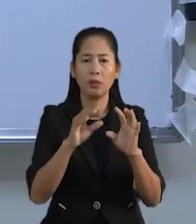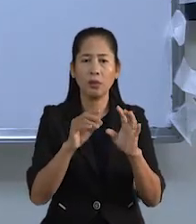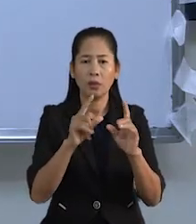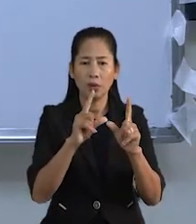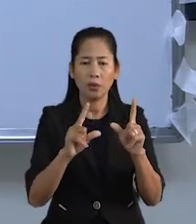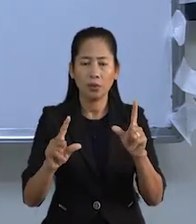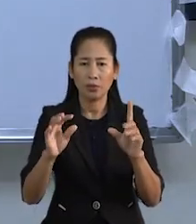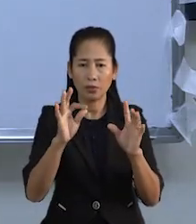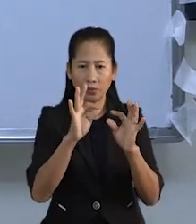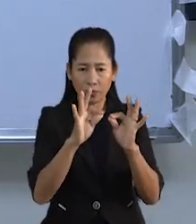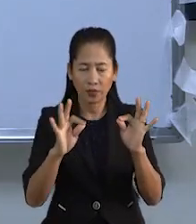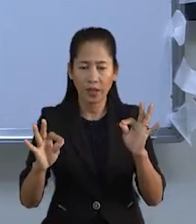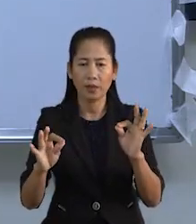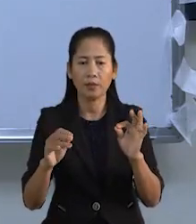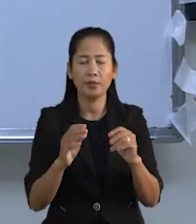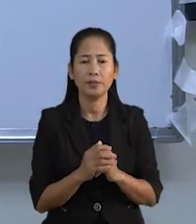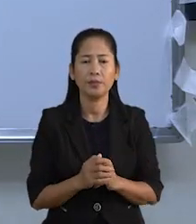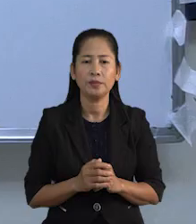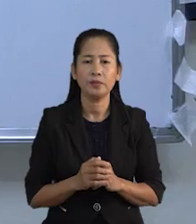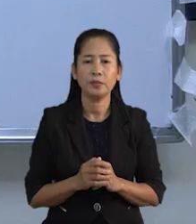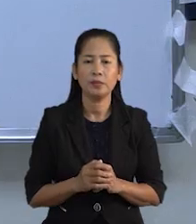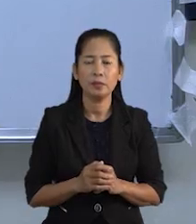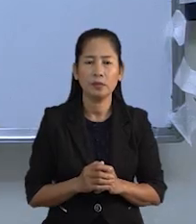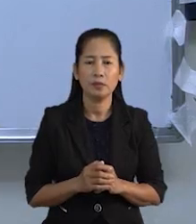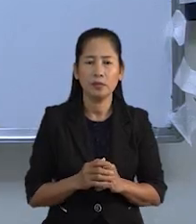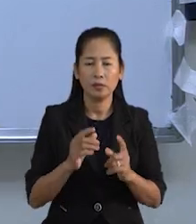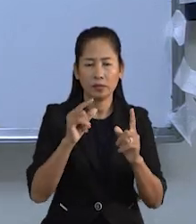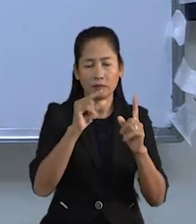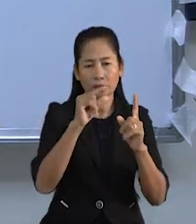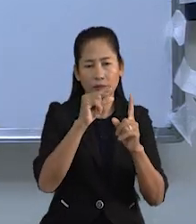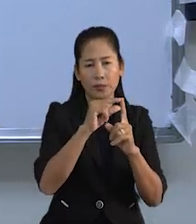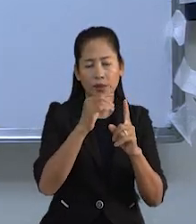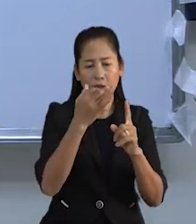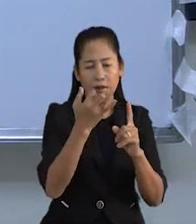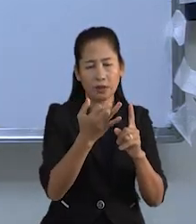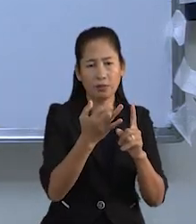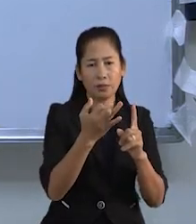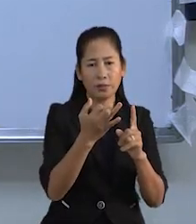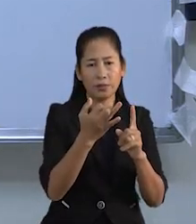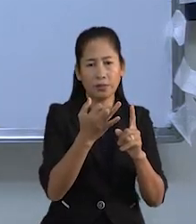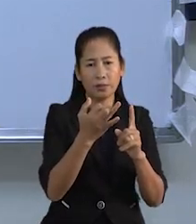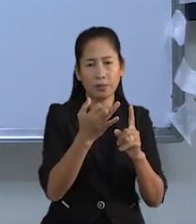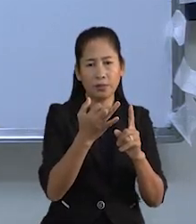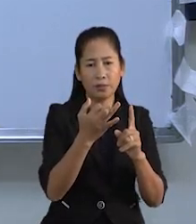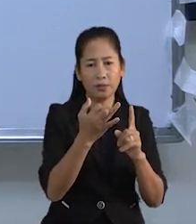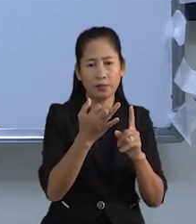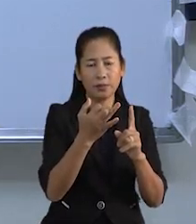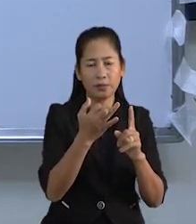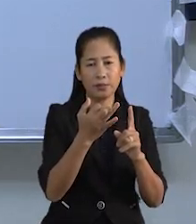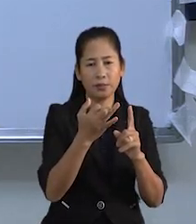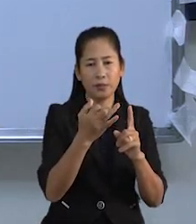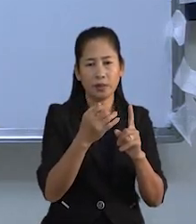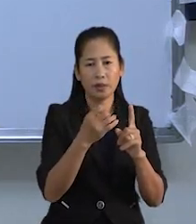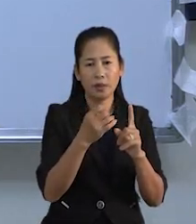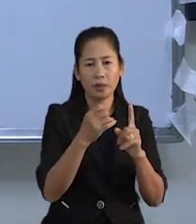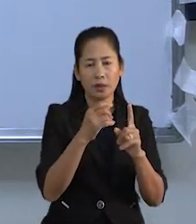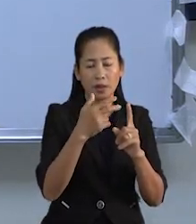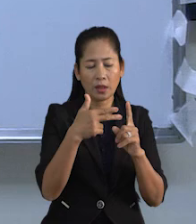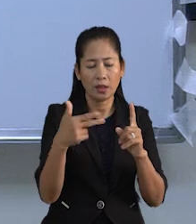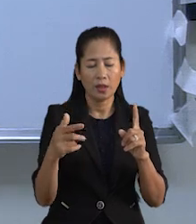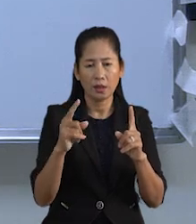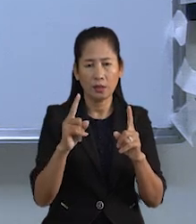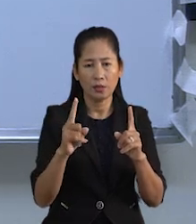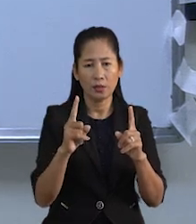បាទកូនកំភ្លេចណាកូនណាបាទគឺព្យាងទី7ណាព្យាងទី7នៅក្នុងឃ្លាទី